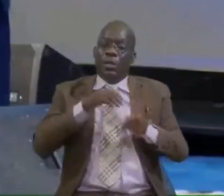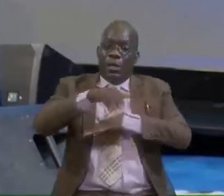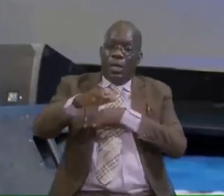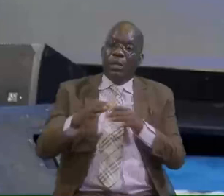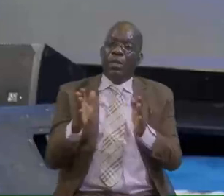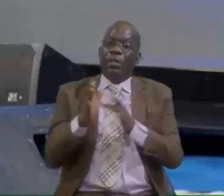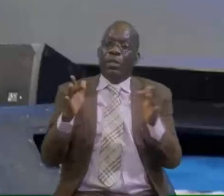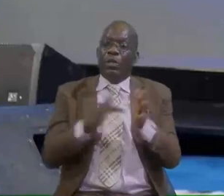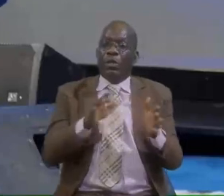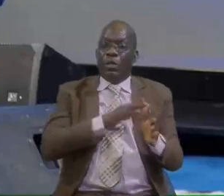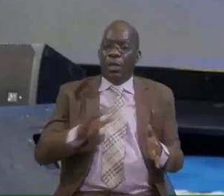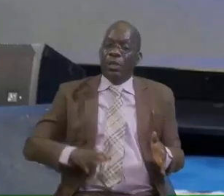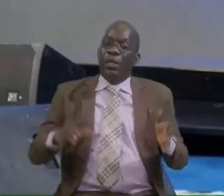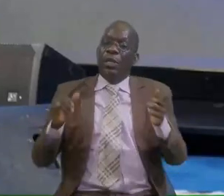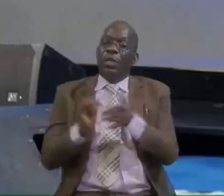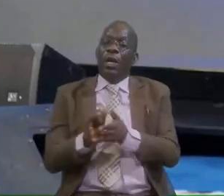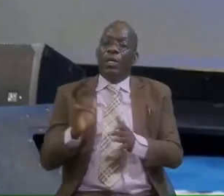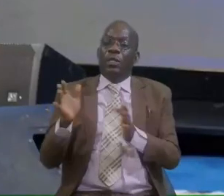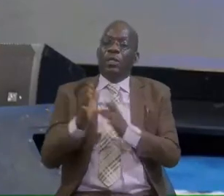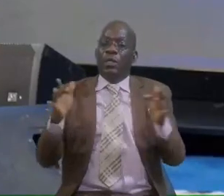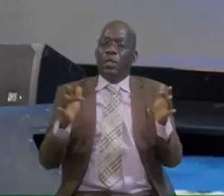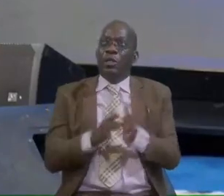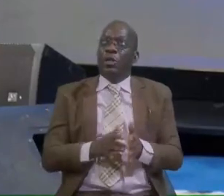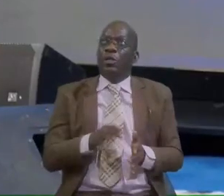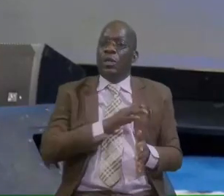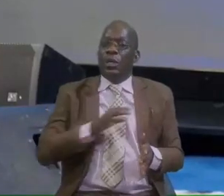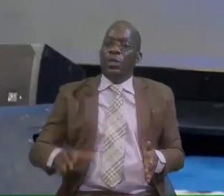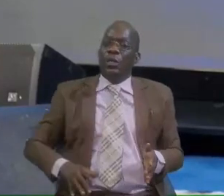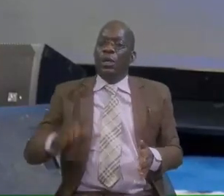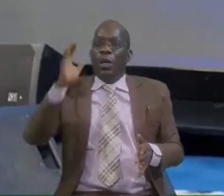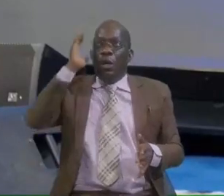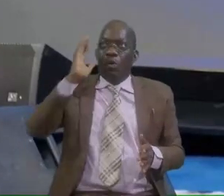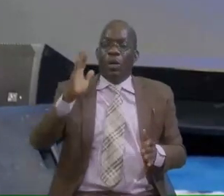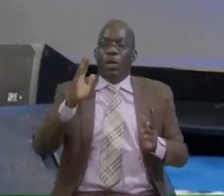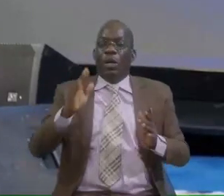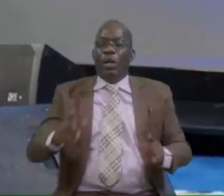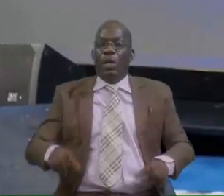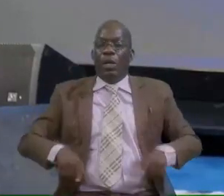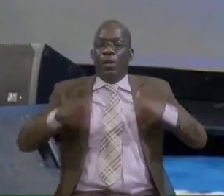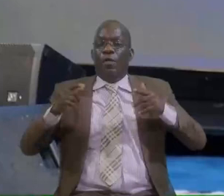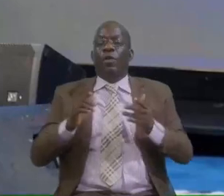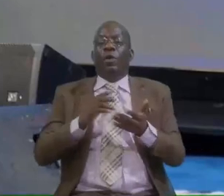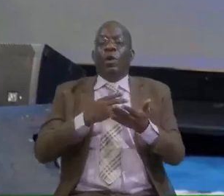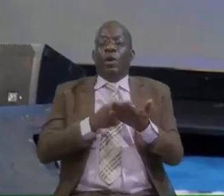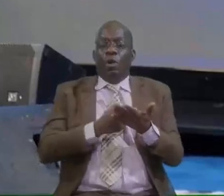Jésus-Christ mènera la vie, une vie pure.